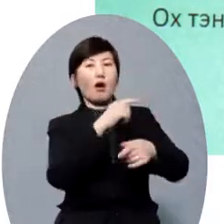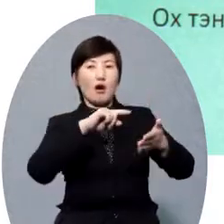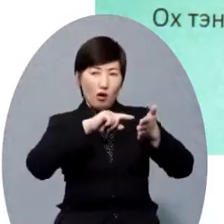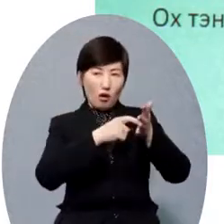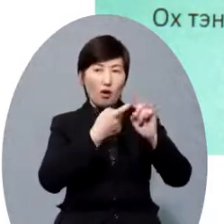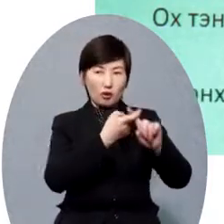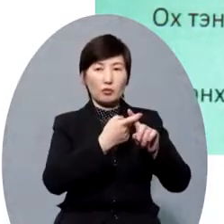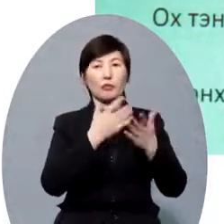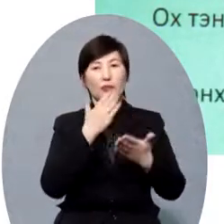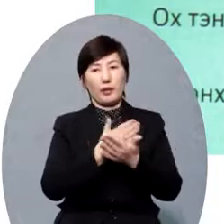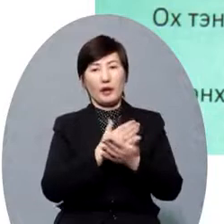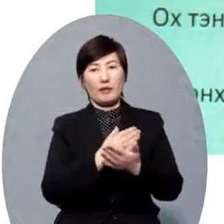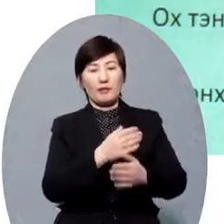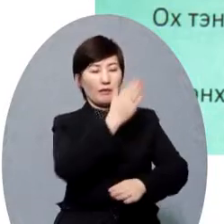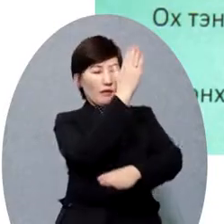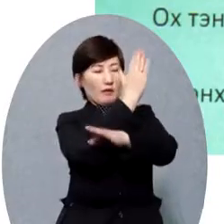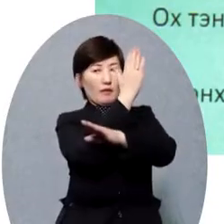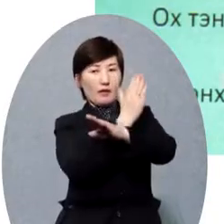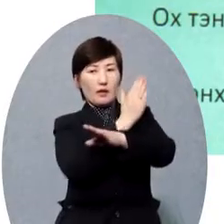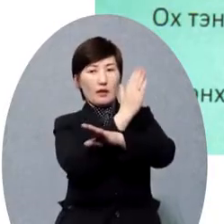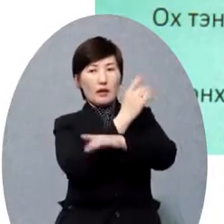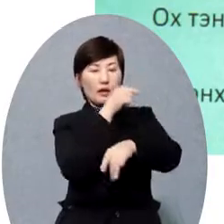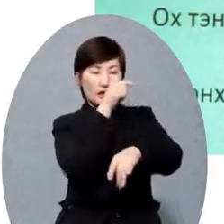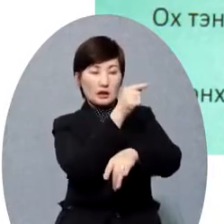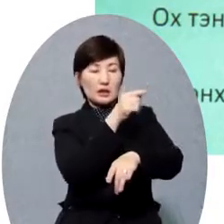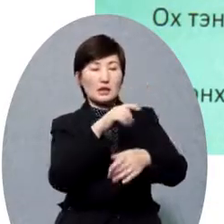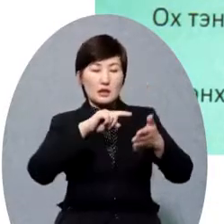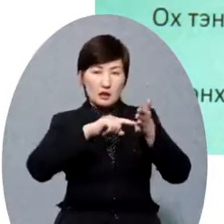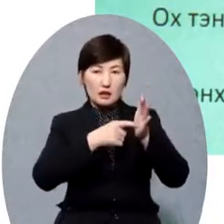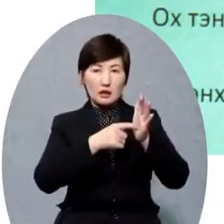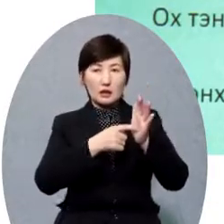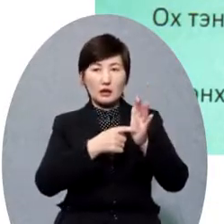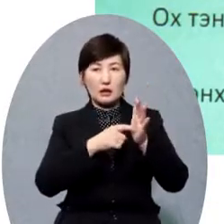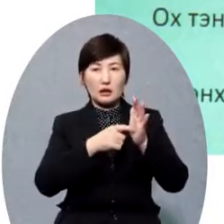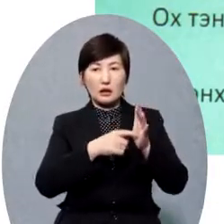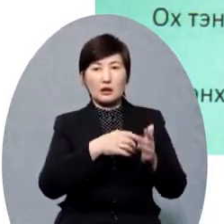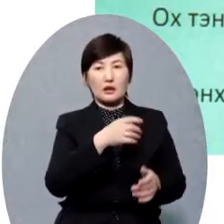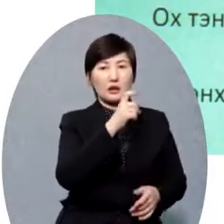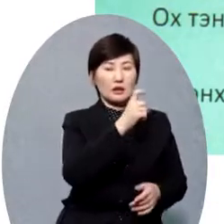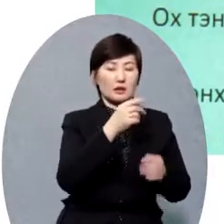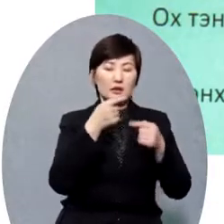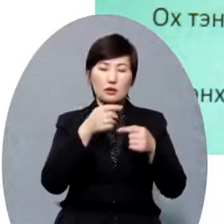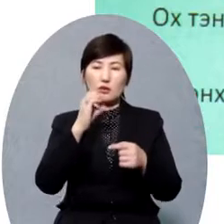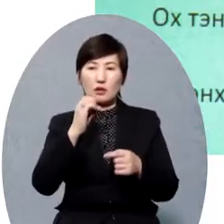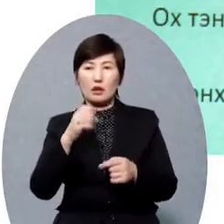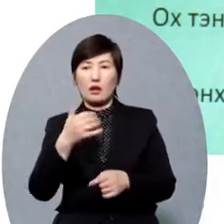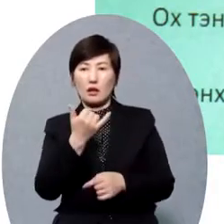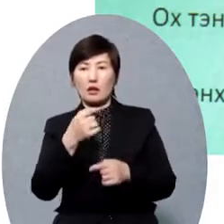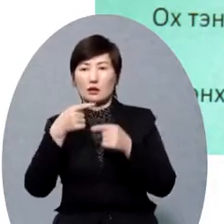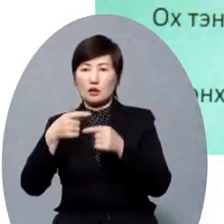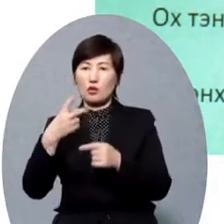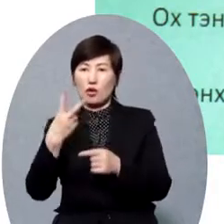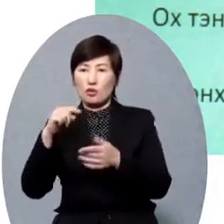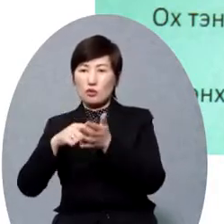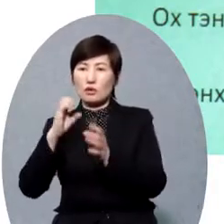байна. За Ox тэнхлийг огтлох цэг нь x-ийн оронд 0-ыг орлуулахад y тэнцүү 2-ыг үржих нь